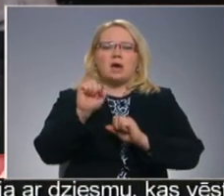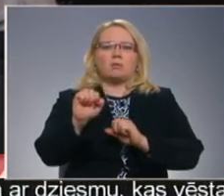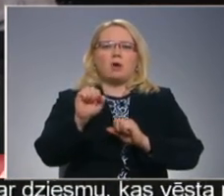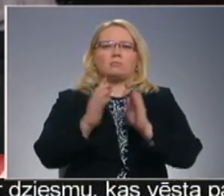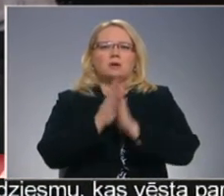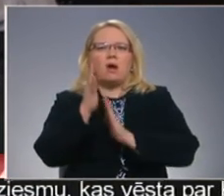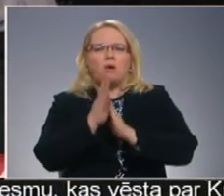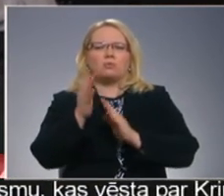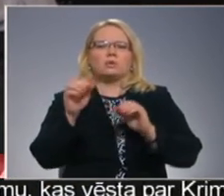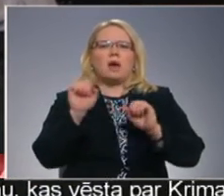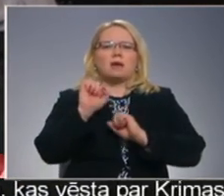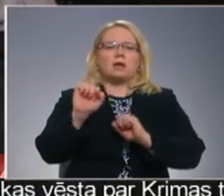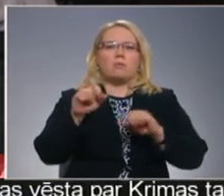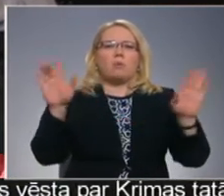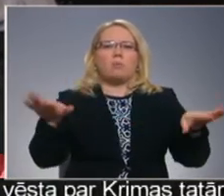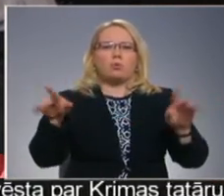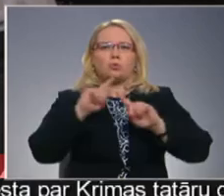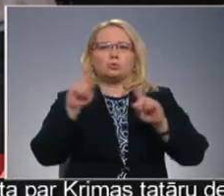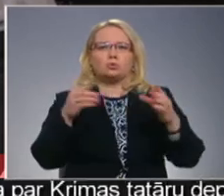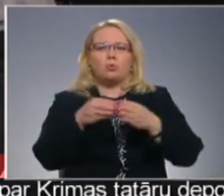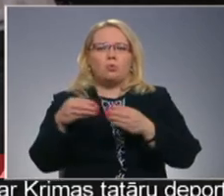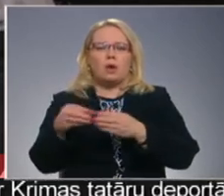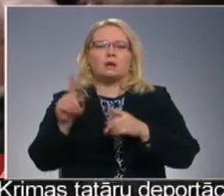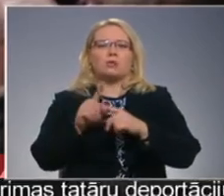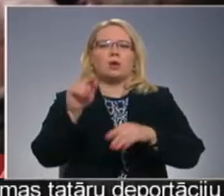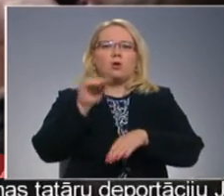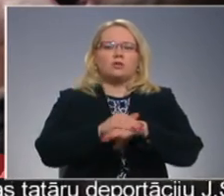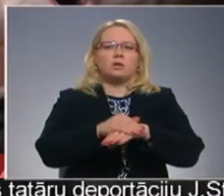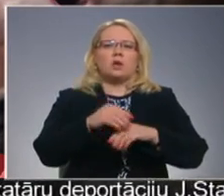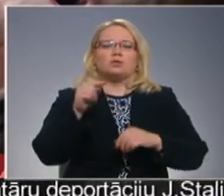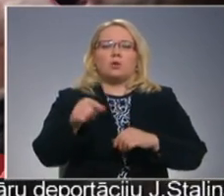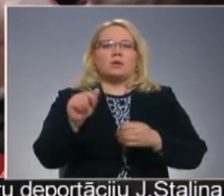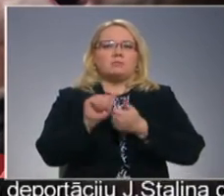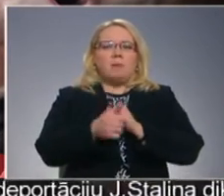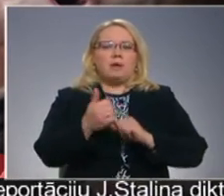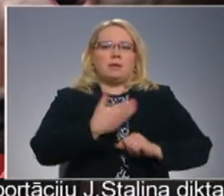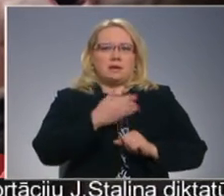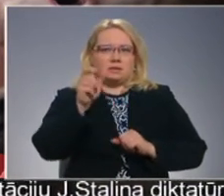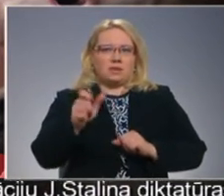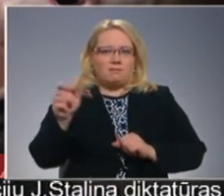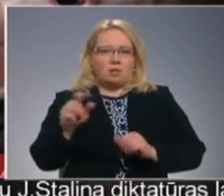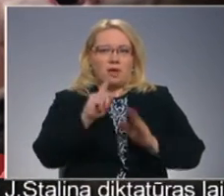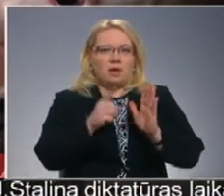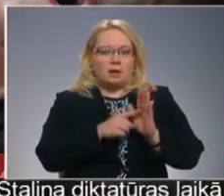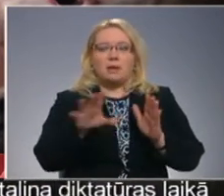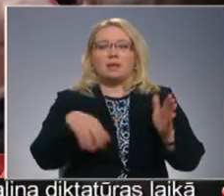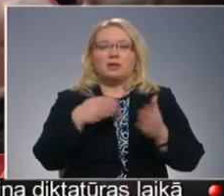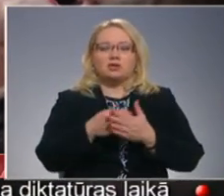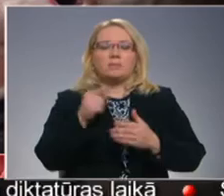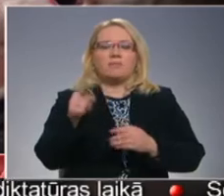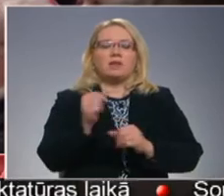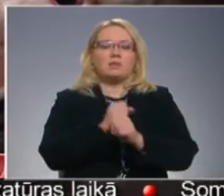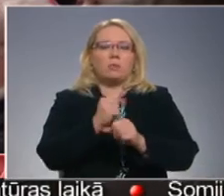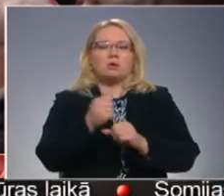biotopus, aizsargājamās putnu sugas, konstatējuši zvērus, kuriem šeit jādzīvo. Ko tas maina iedzīvotājiem? Lai gan jau līdz šim viņi